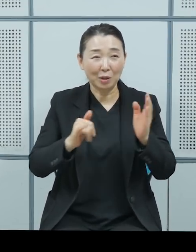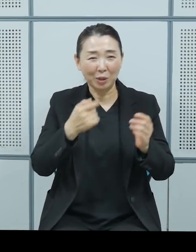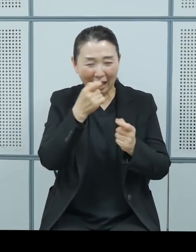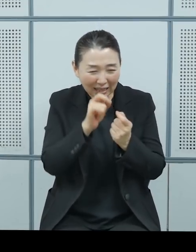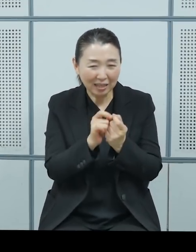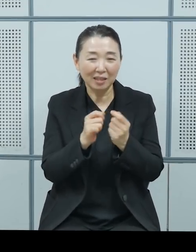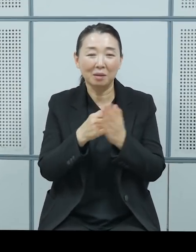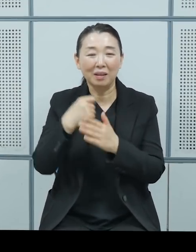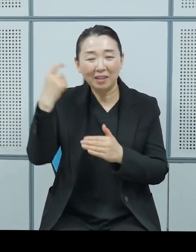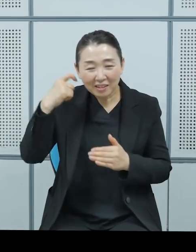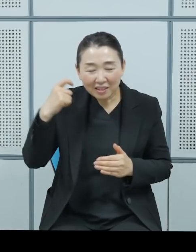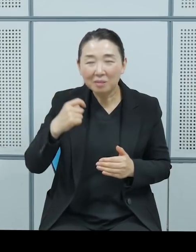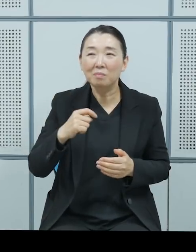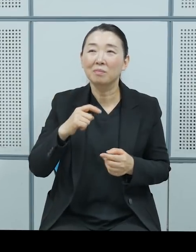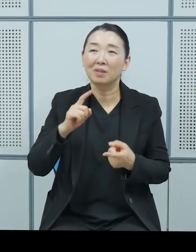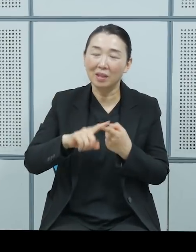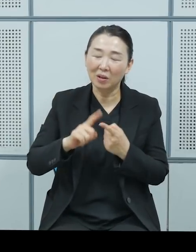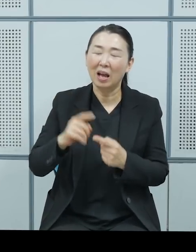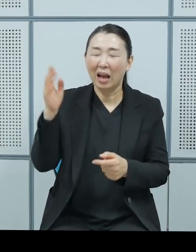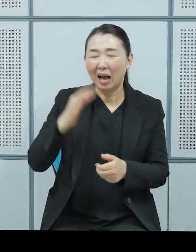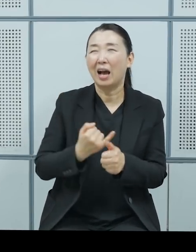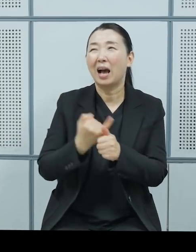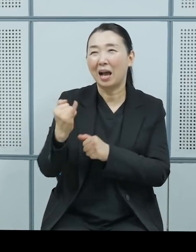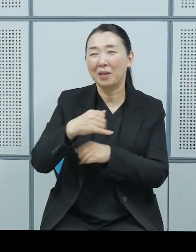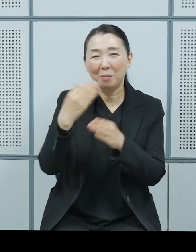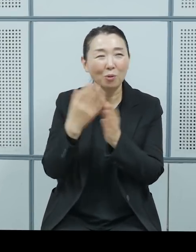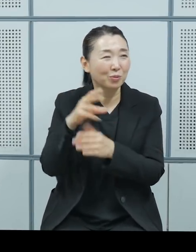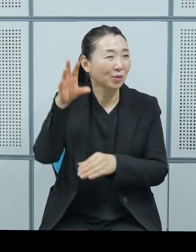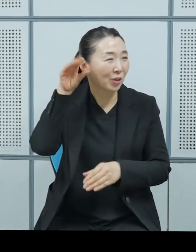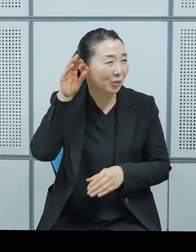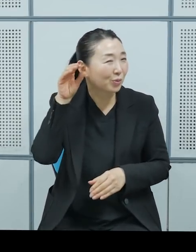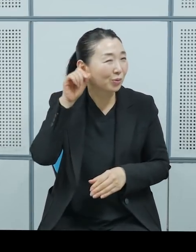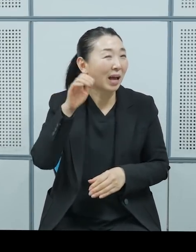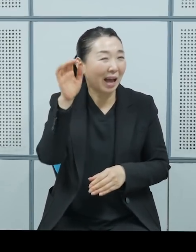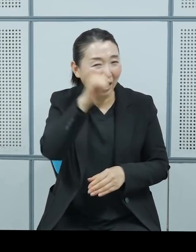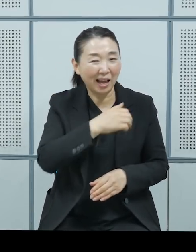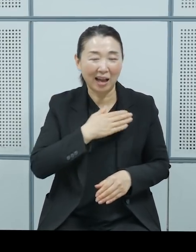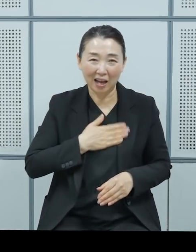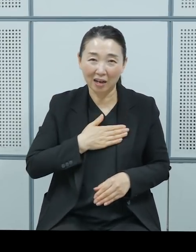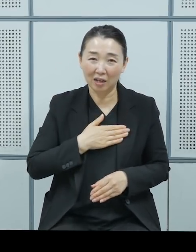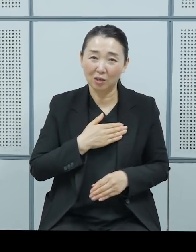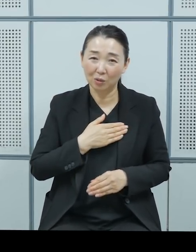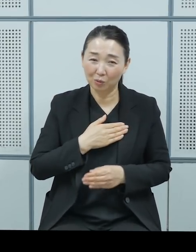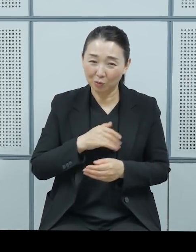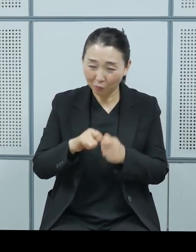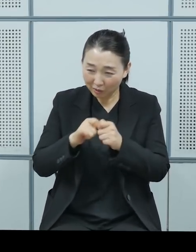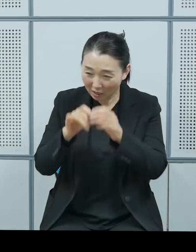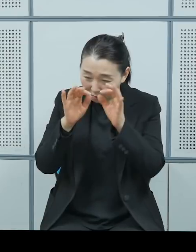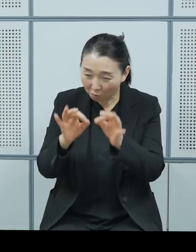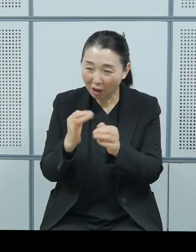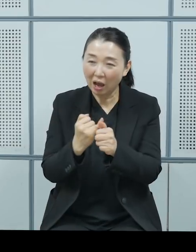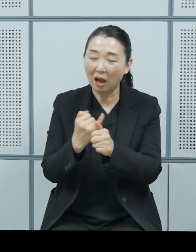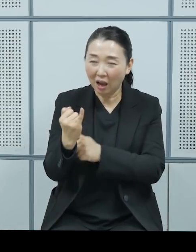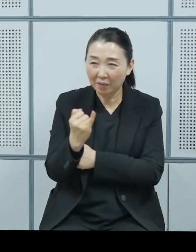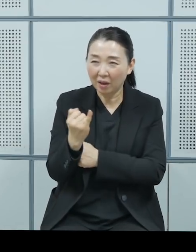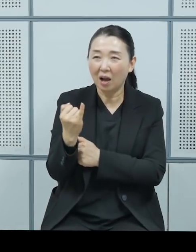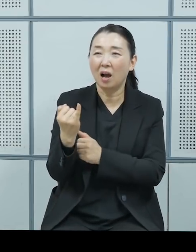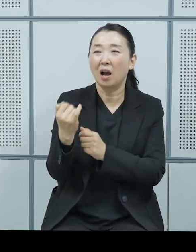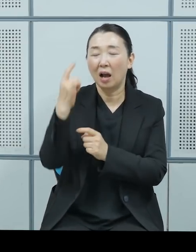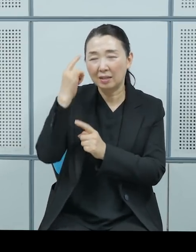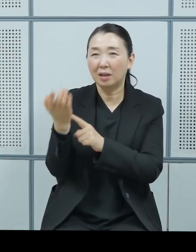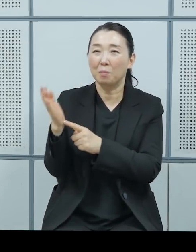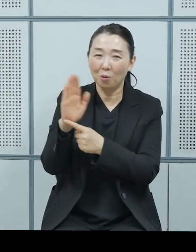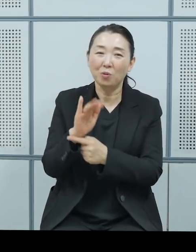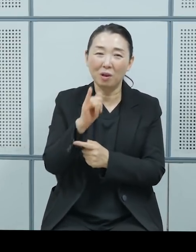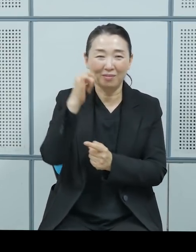친하니까 느낌으로 아내가 들었구나 하는 거고요. 그래서 자세히 보면 아내가 이걸 표현하고 있구나라고